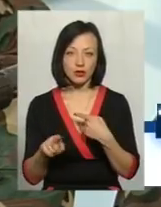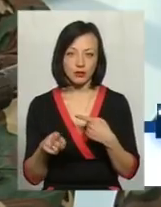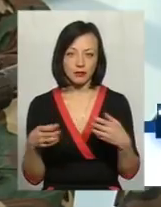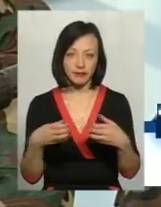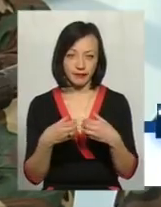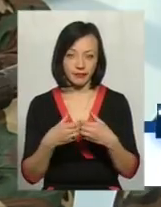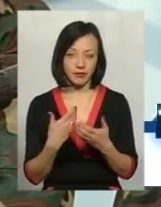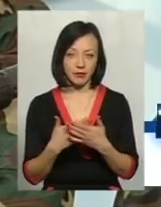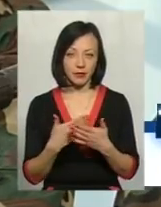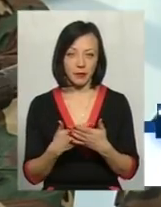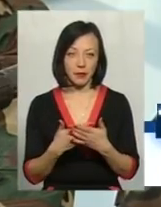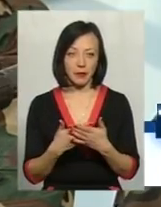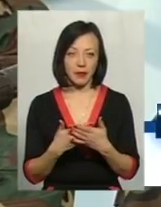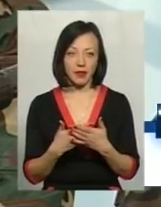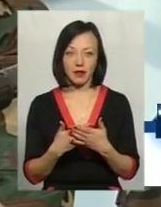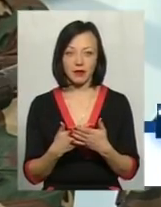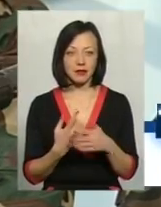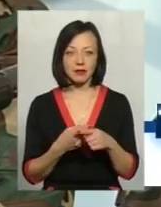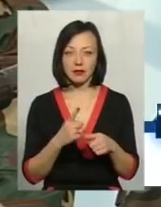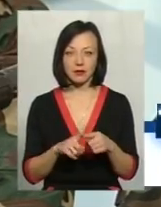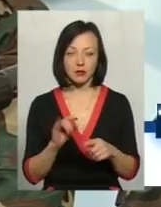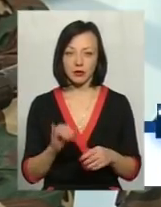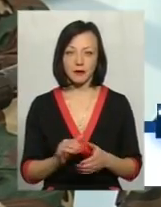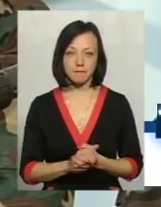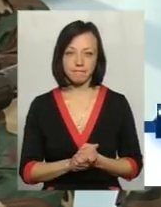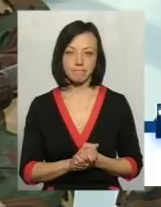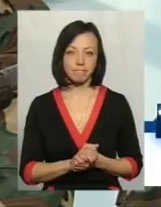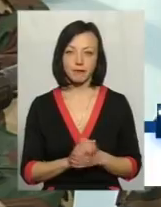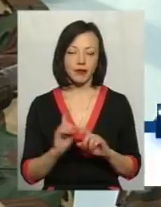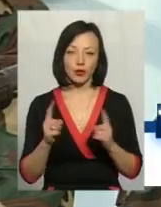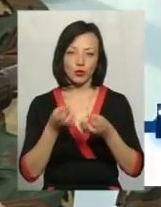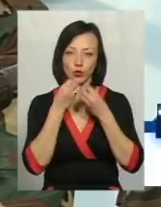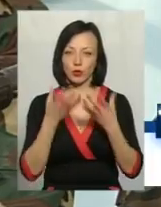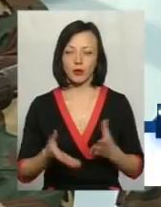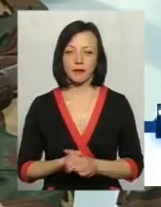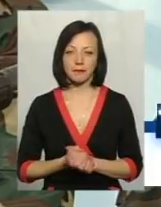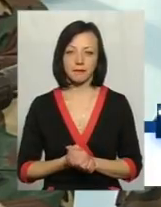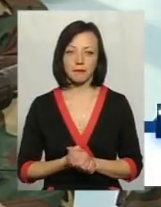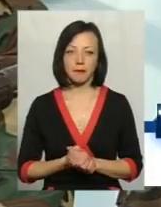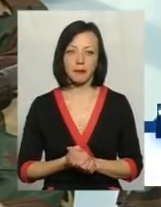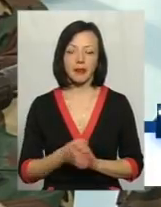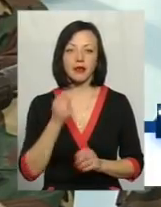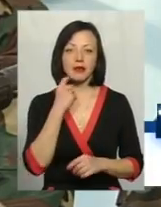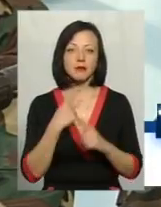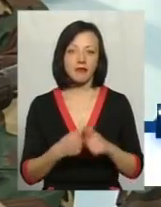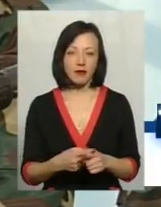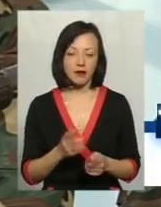грамами, щоб лучше розказати, ну, тоді все було не дуже хорошо. І спивалися,